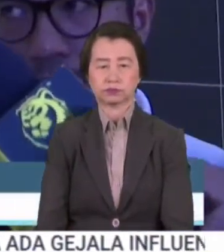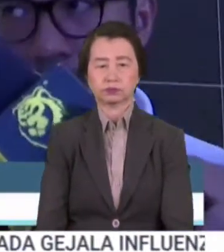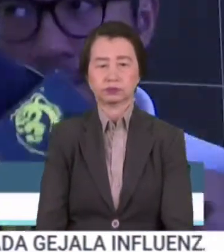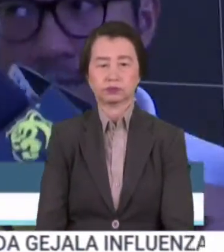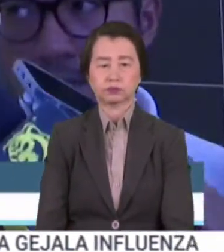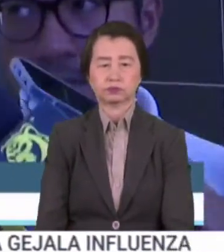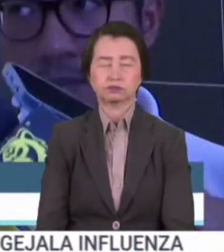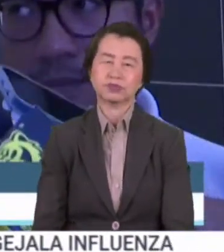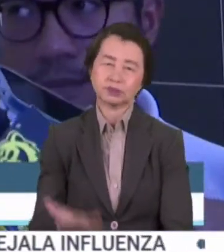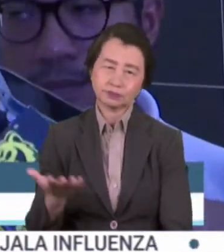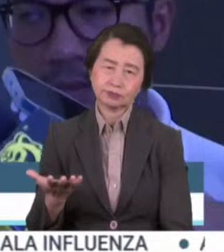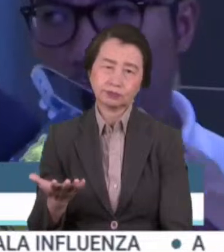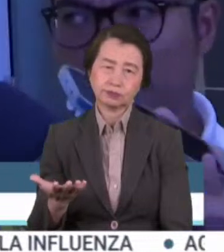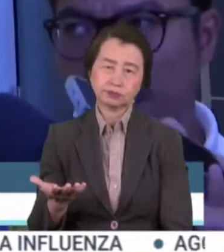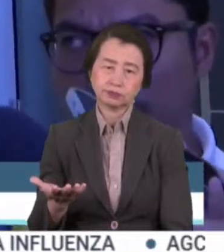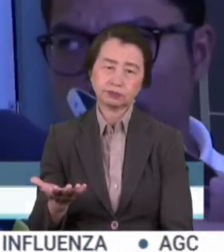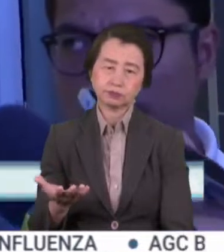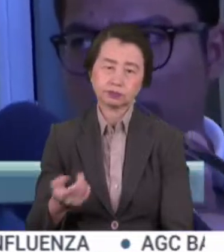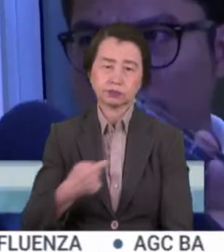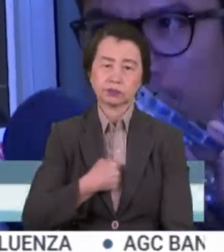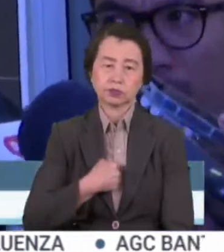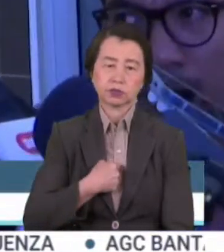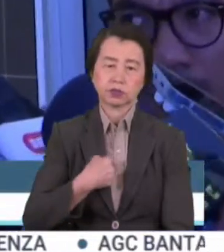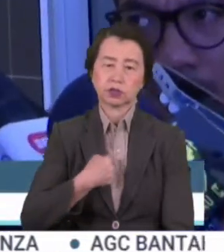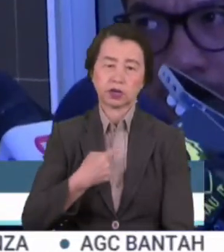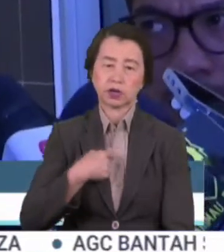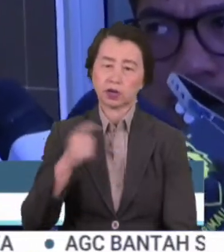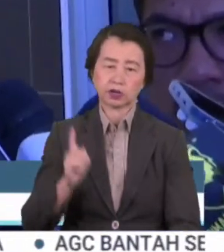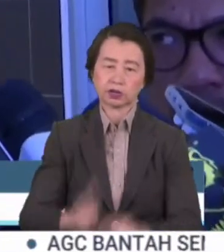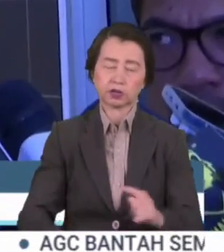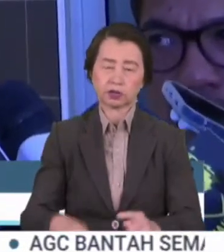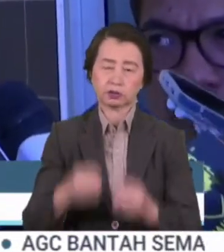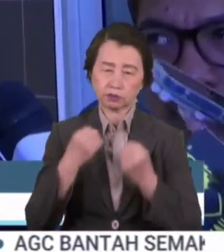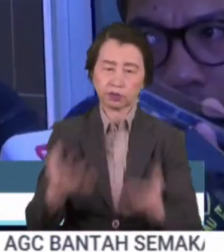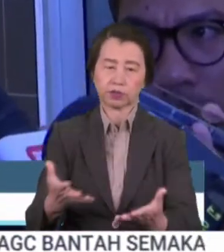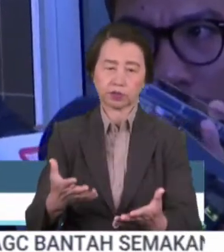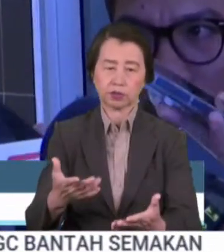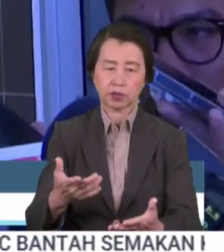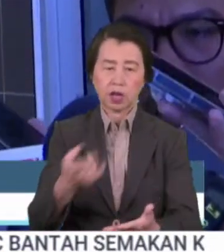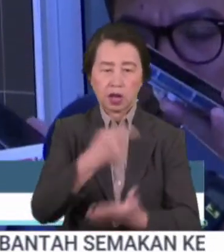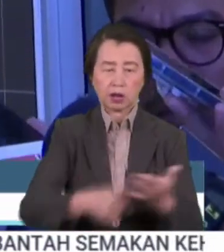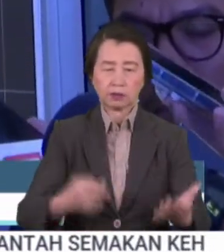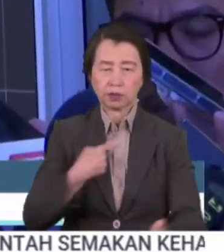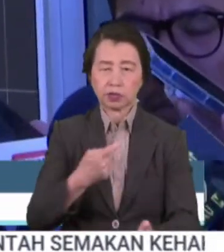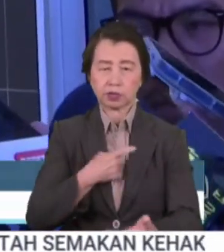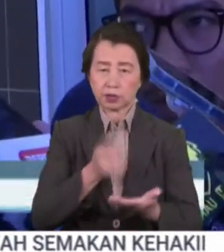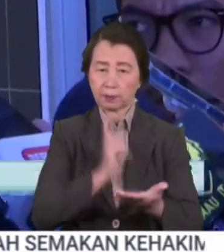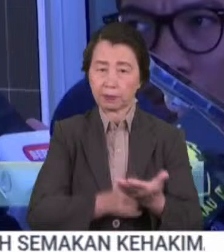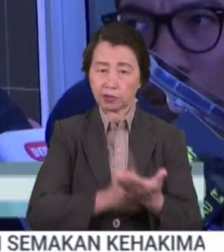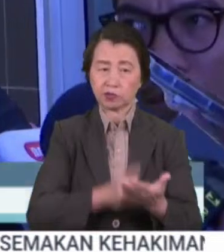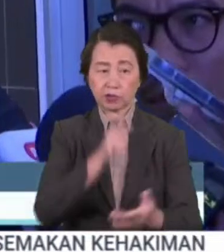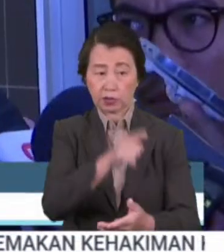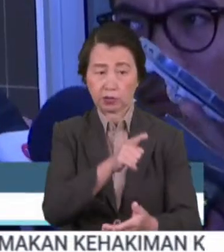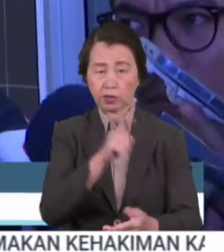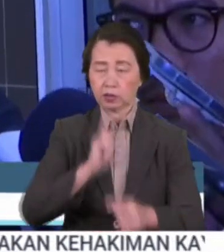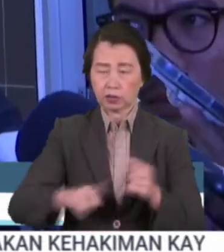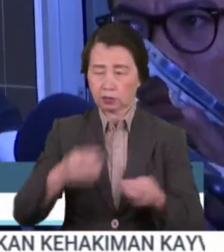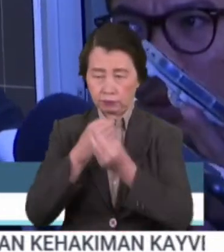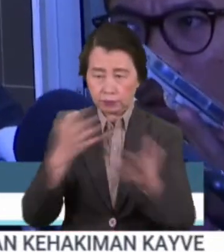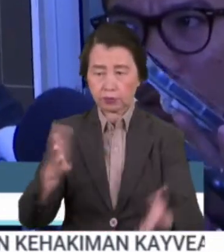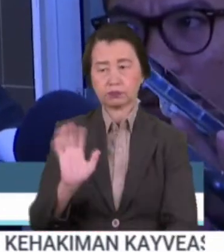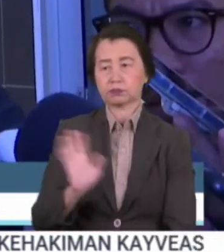yang ini saya tidak boleh maklumkan karena ini semua apa yang kita bincang di sana tak boleh